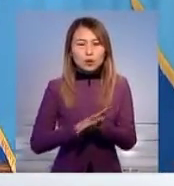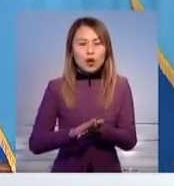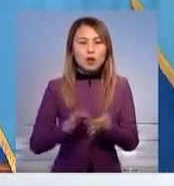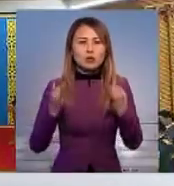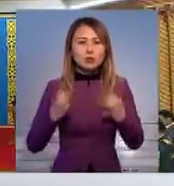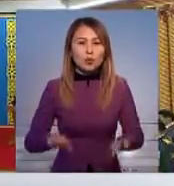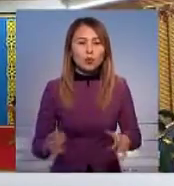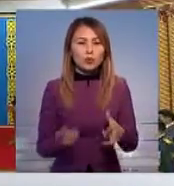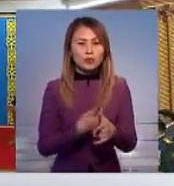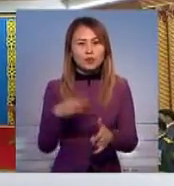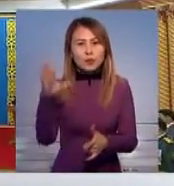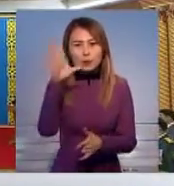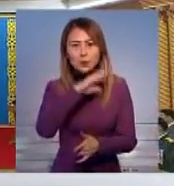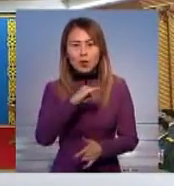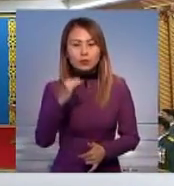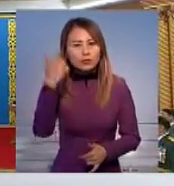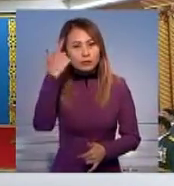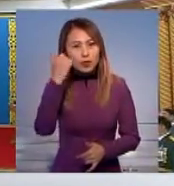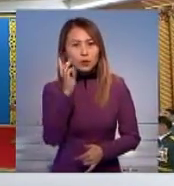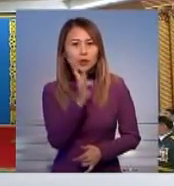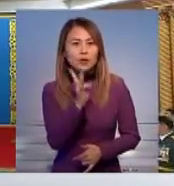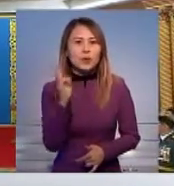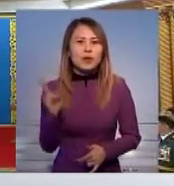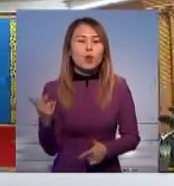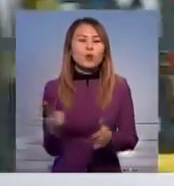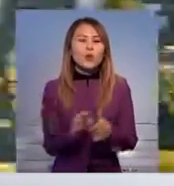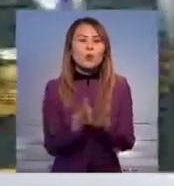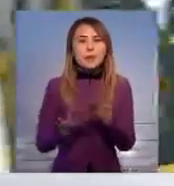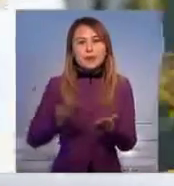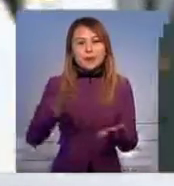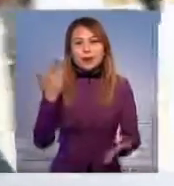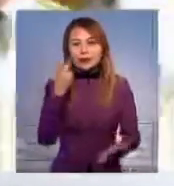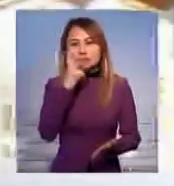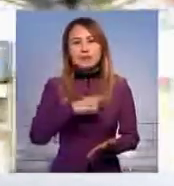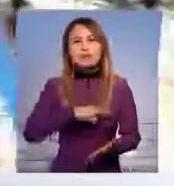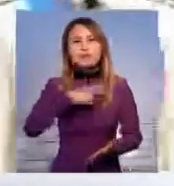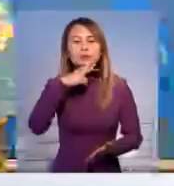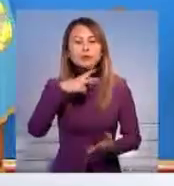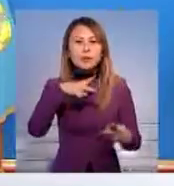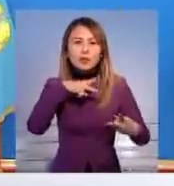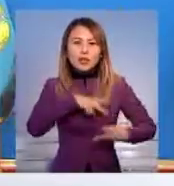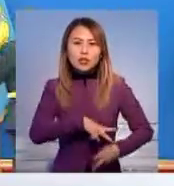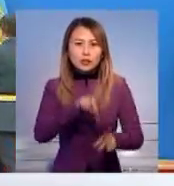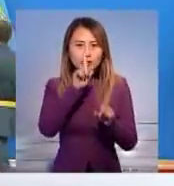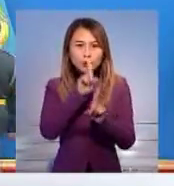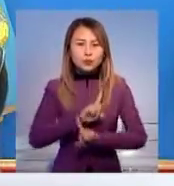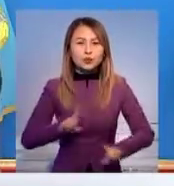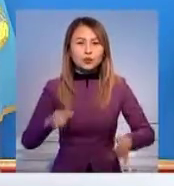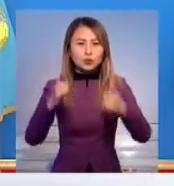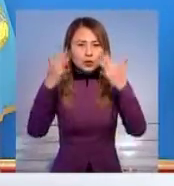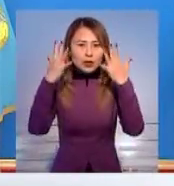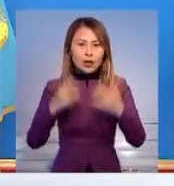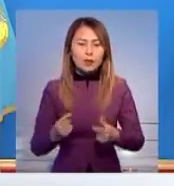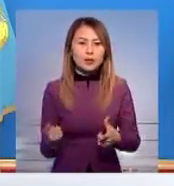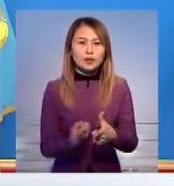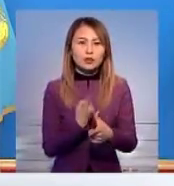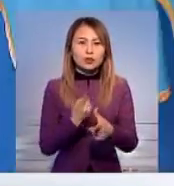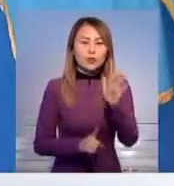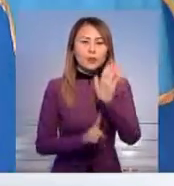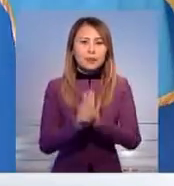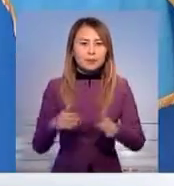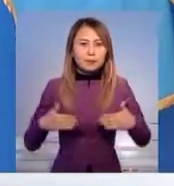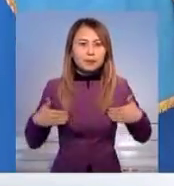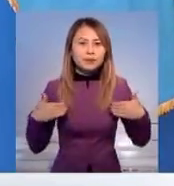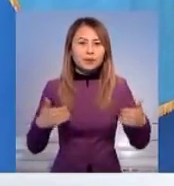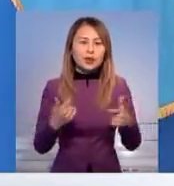тәуелсіздігіміздің қорғаны бола білді. Бола білетті. Нұрсұлтан Назарбаев осыған мән бере келе, мүлтіксіз еңбегімен ерекшеленген бүгінгі күннің қаһармандарын